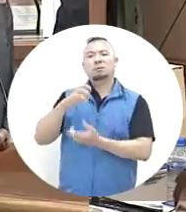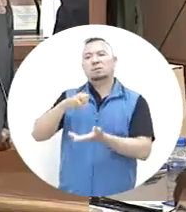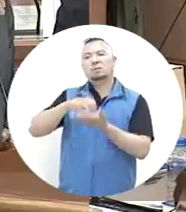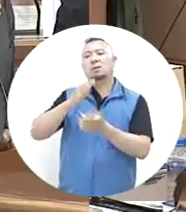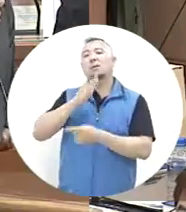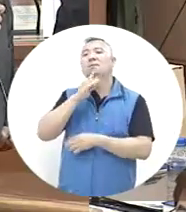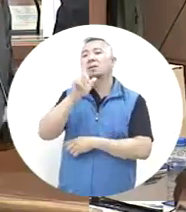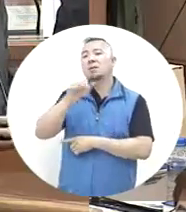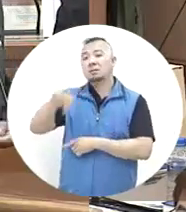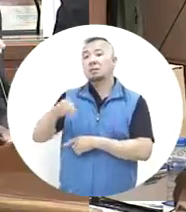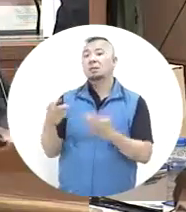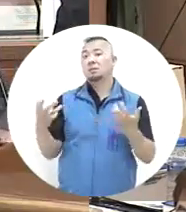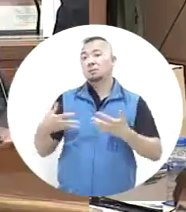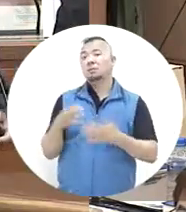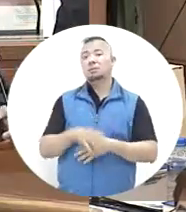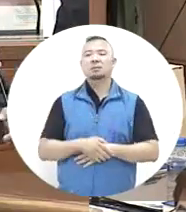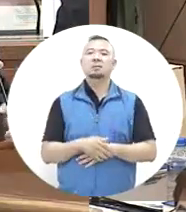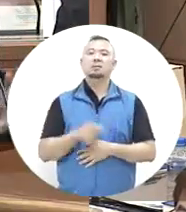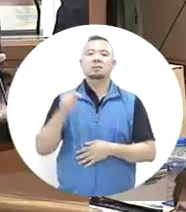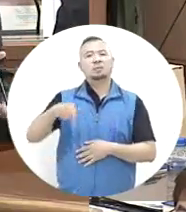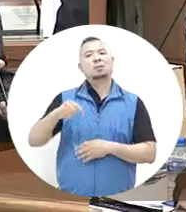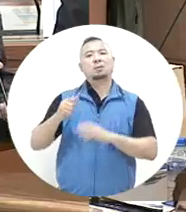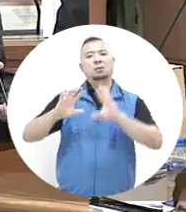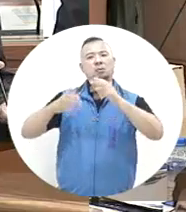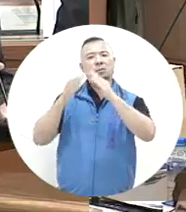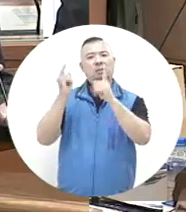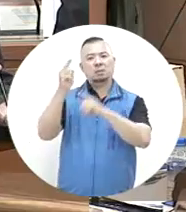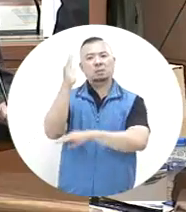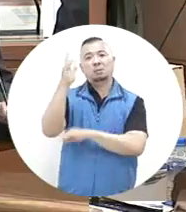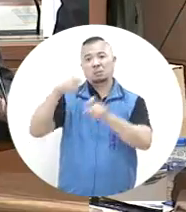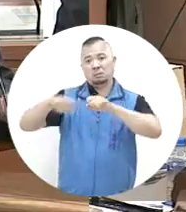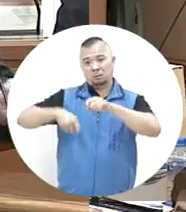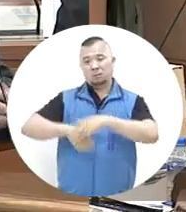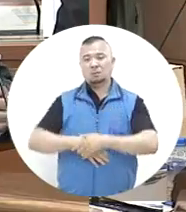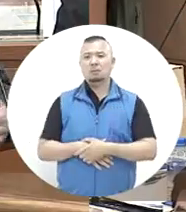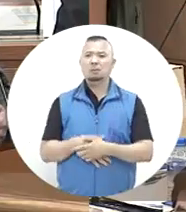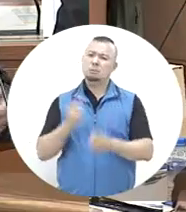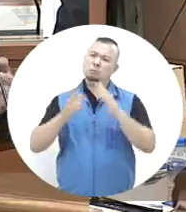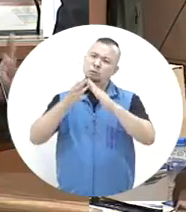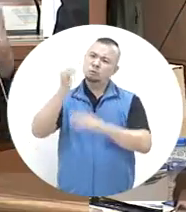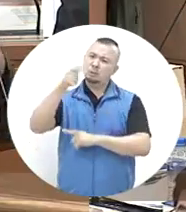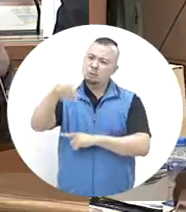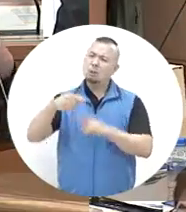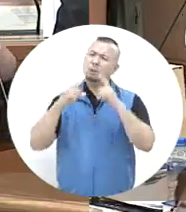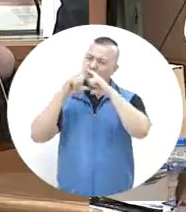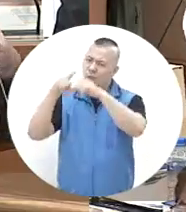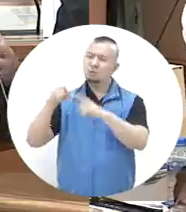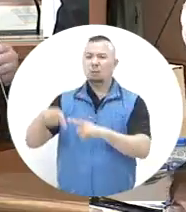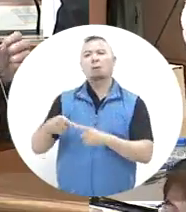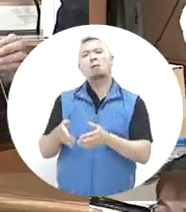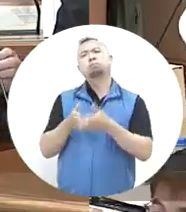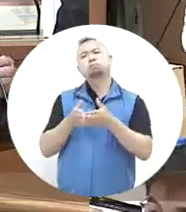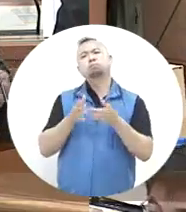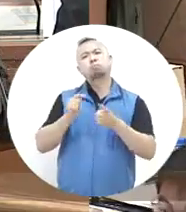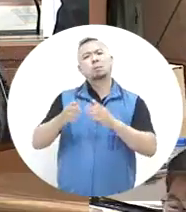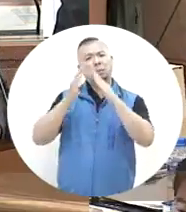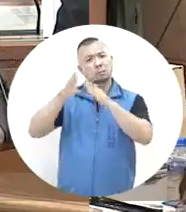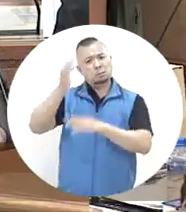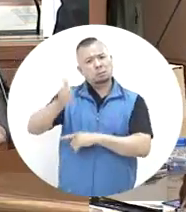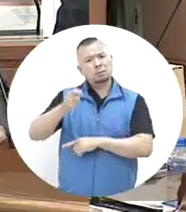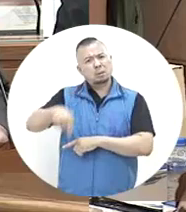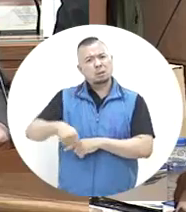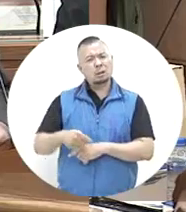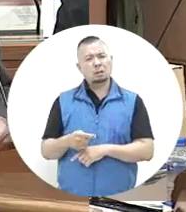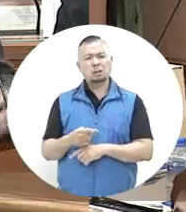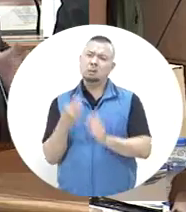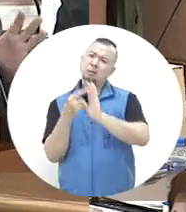国家 台电很大的政策， 你好歹也让市长回答一下。你不要让市长显现了这么样子的无